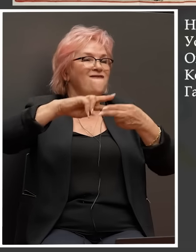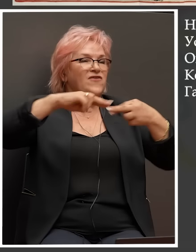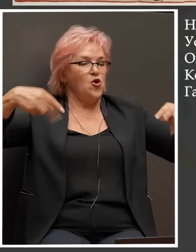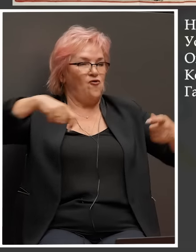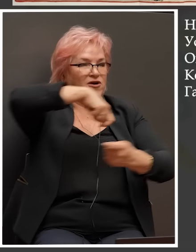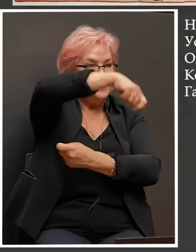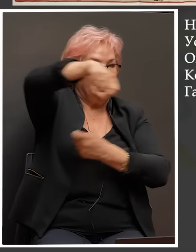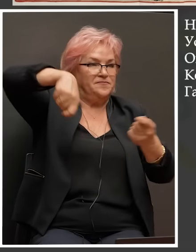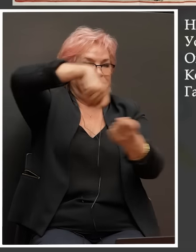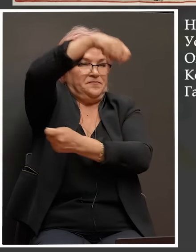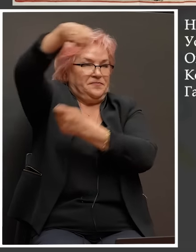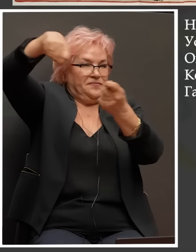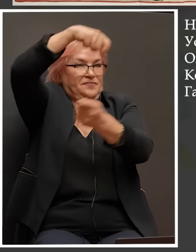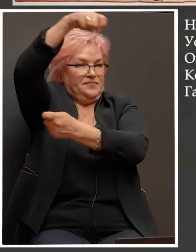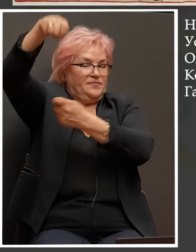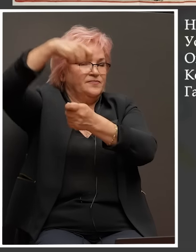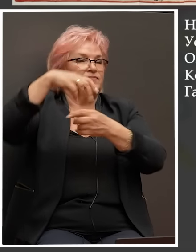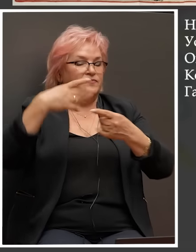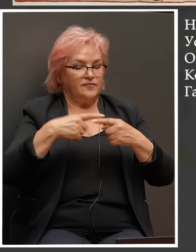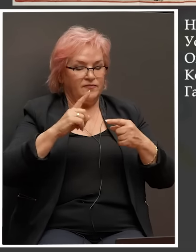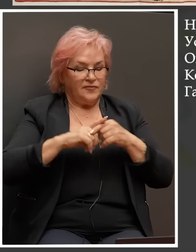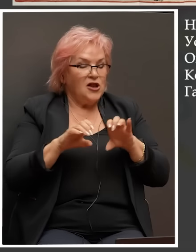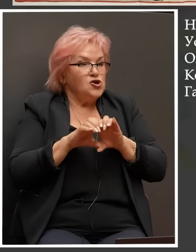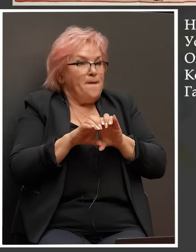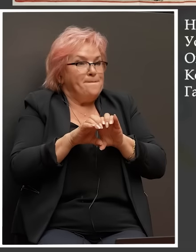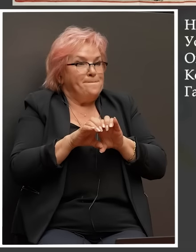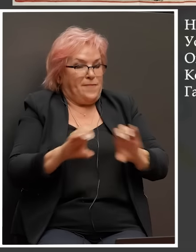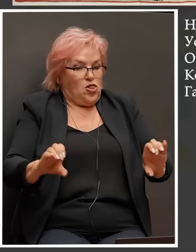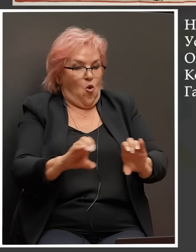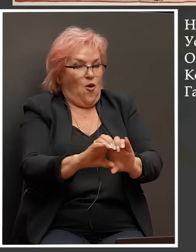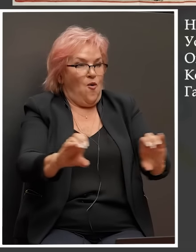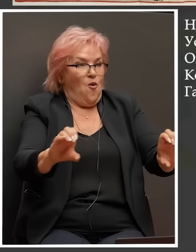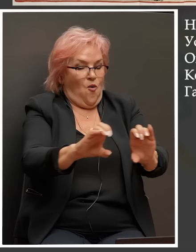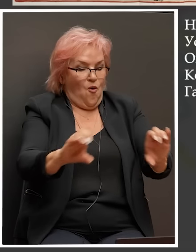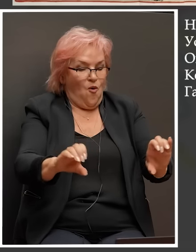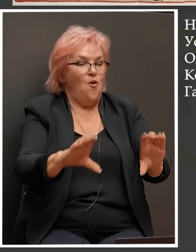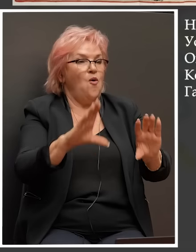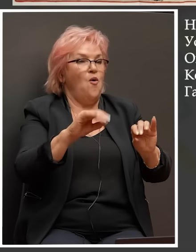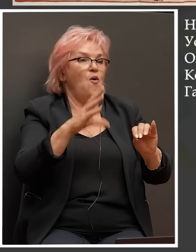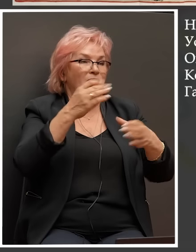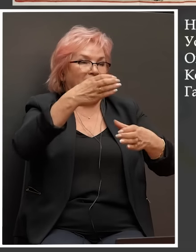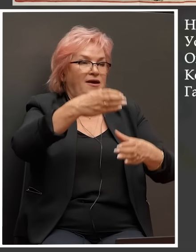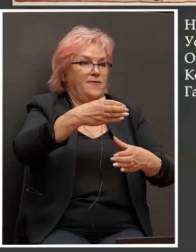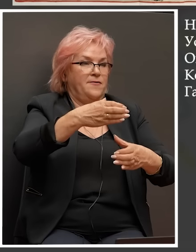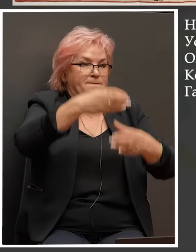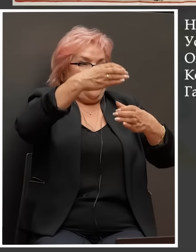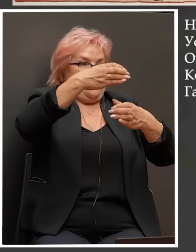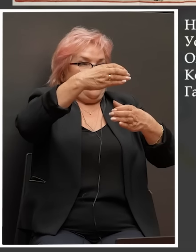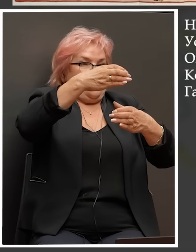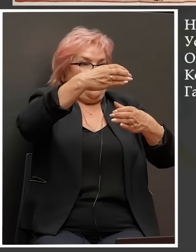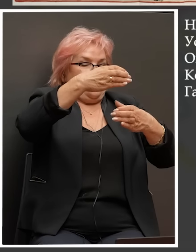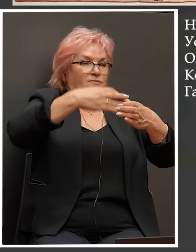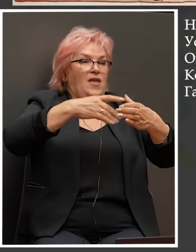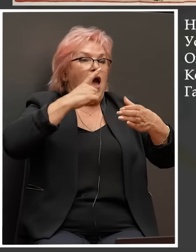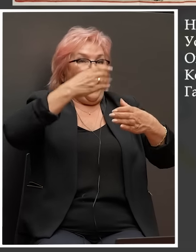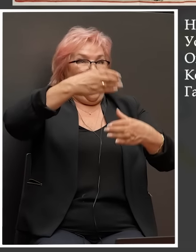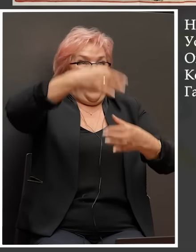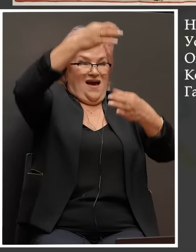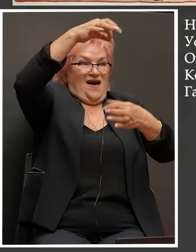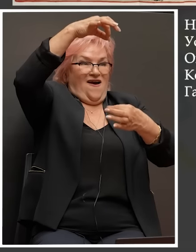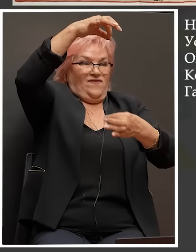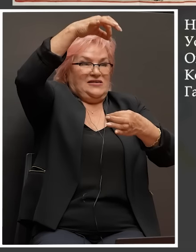Дальше пропускают их через систему блоков. Веревки обелиск приподнимают, из-под него, пока он